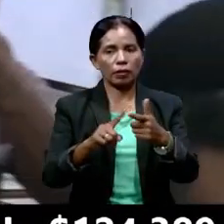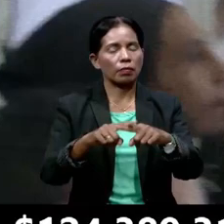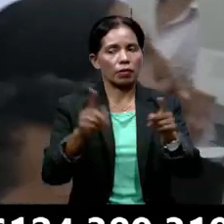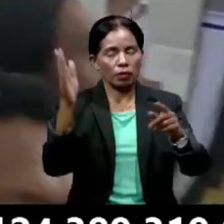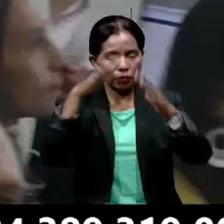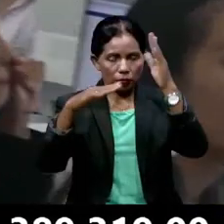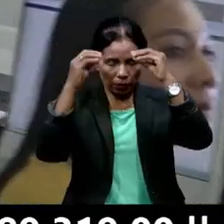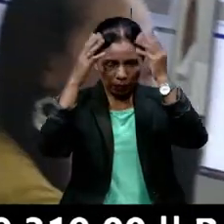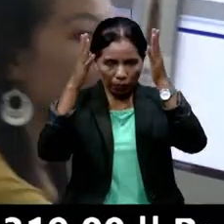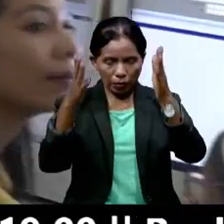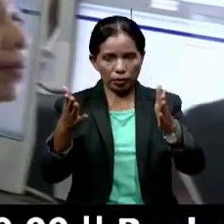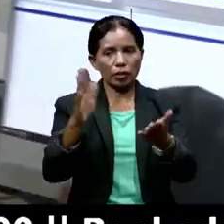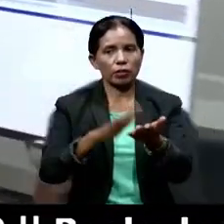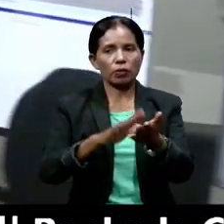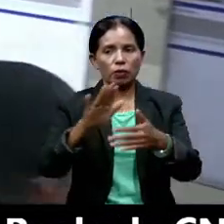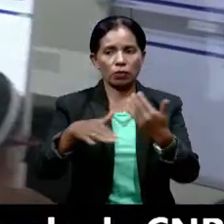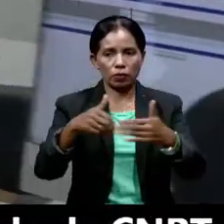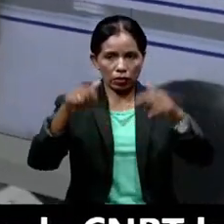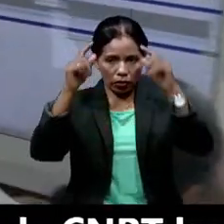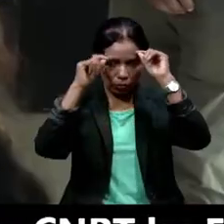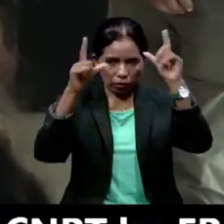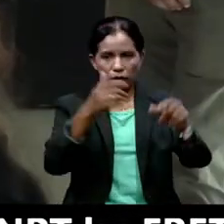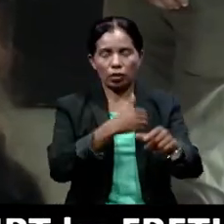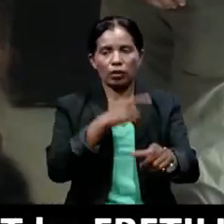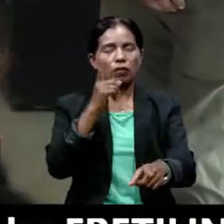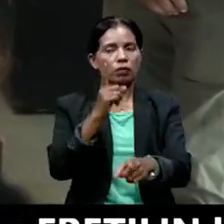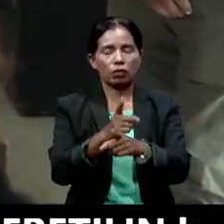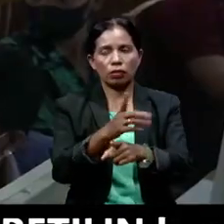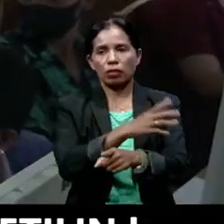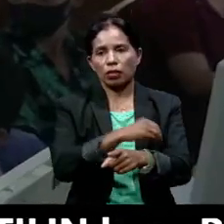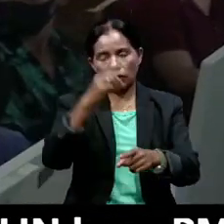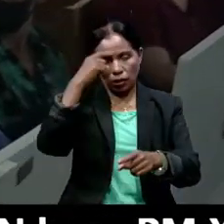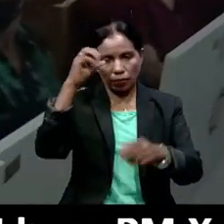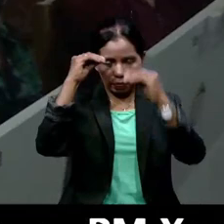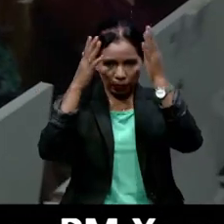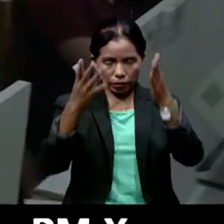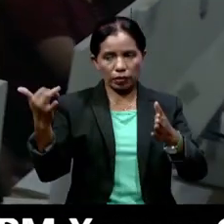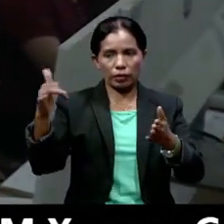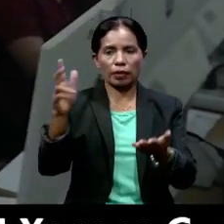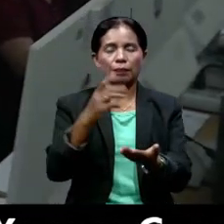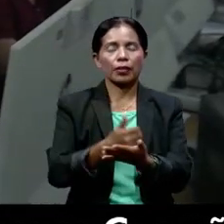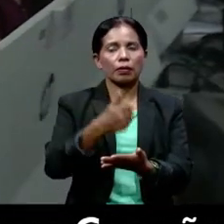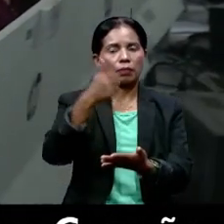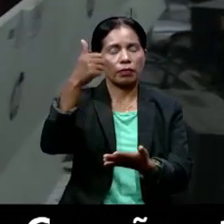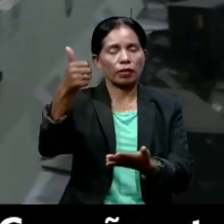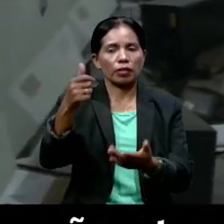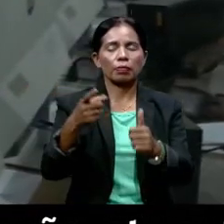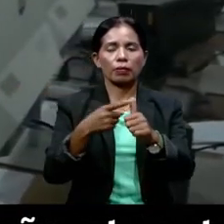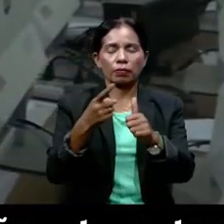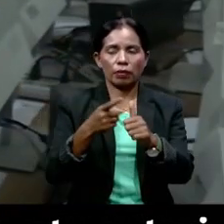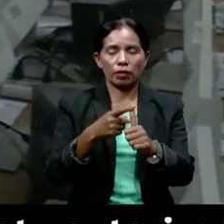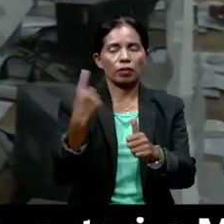problema professor e escola sira e território nacional se dá resolvido, tamba professor sira ne be passa e teste candidatura primeira fase ne,